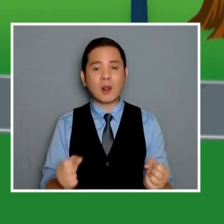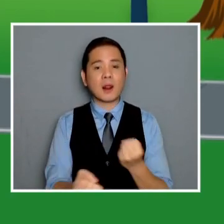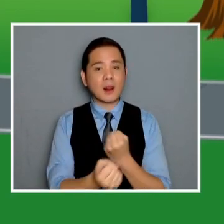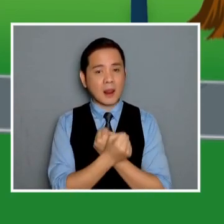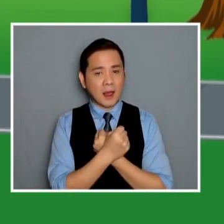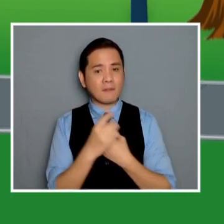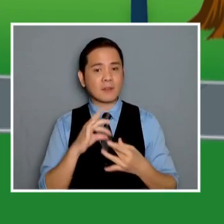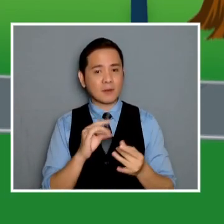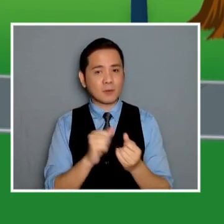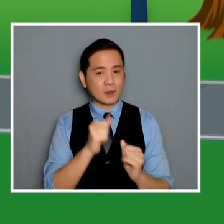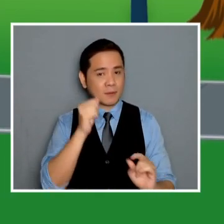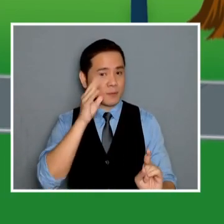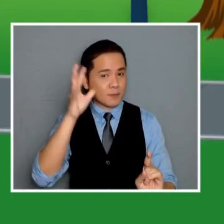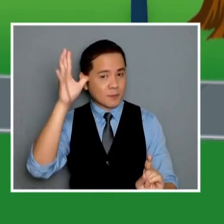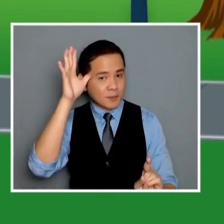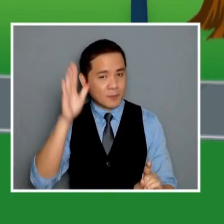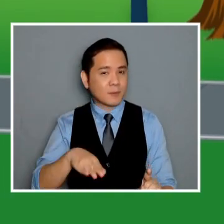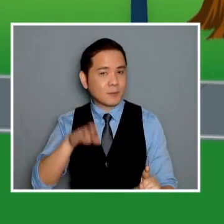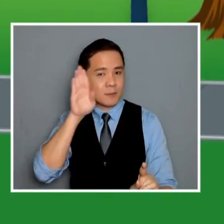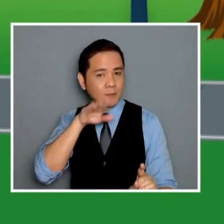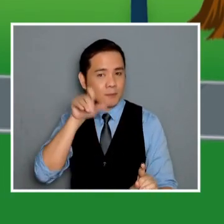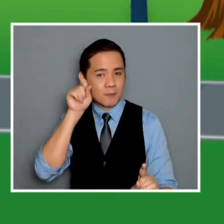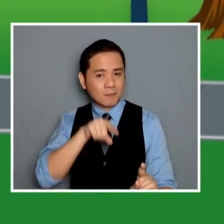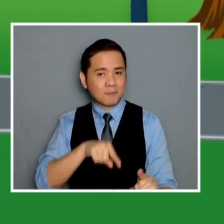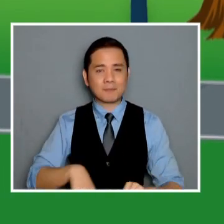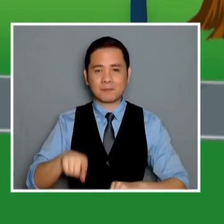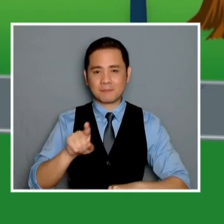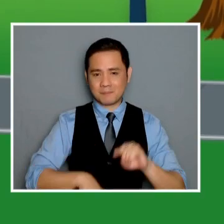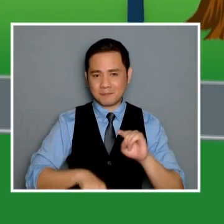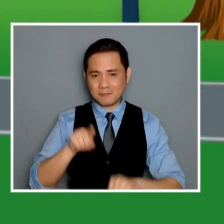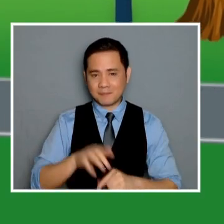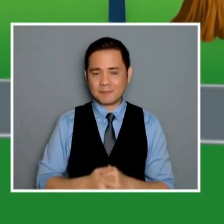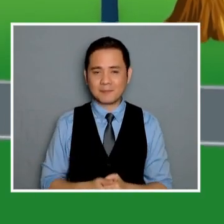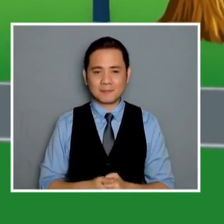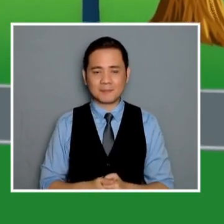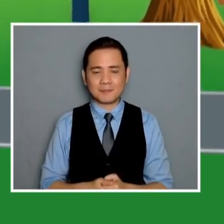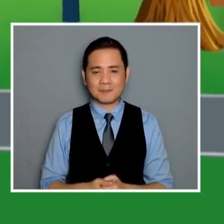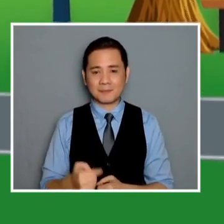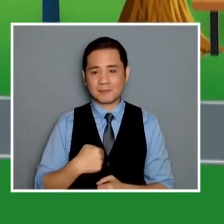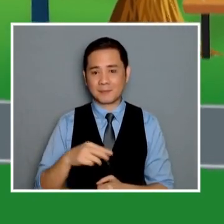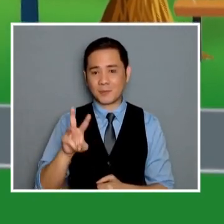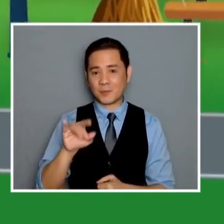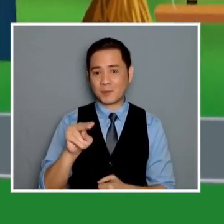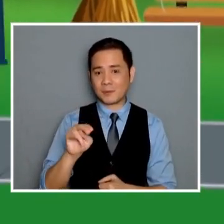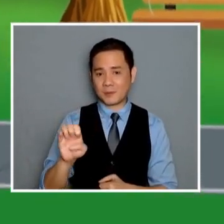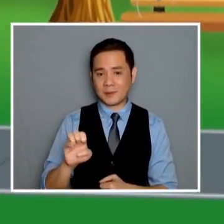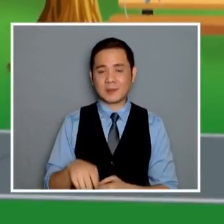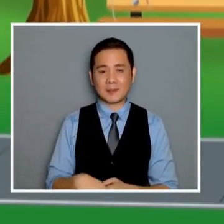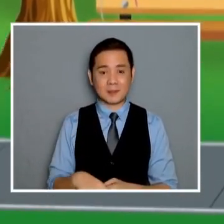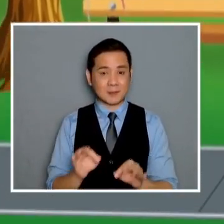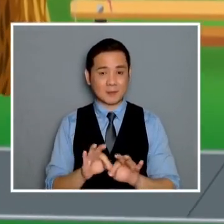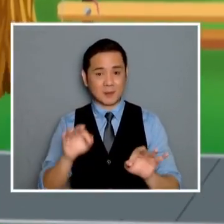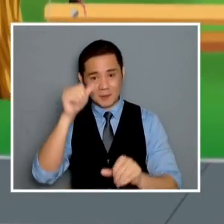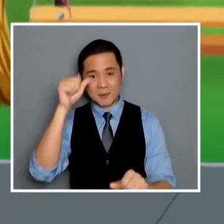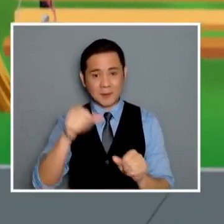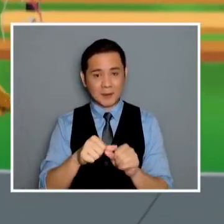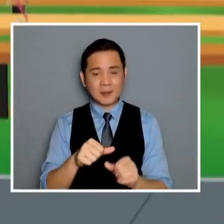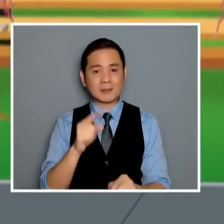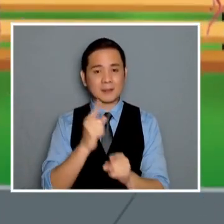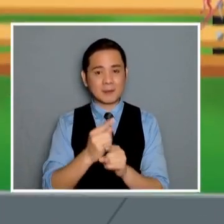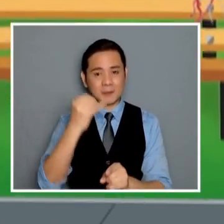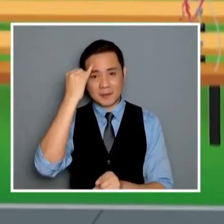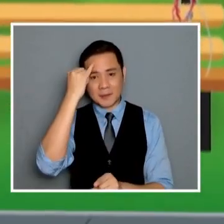sa magulang, kapatid o kaibigan. Ako po ang yung Tita Winnie Cordero. Tandaan, sa tamang diskarte, make